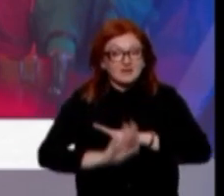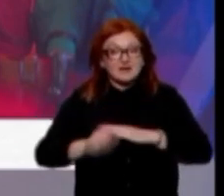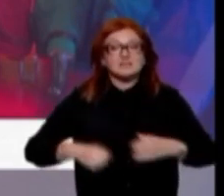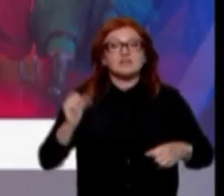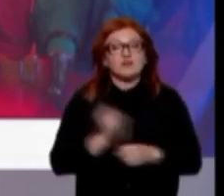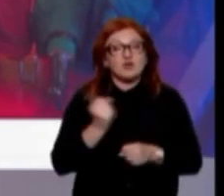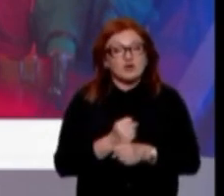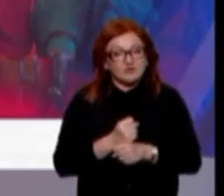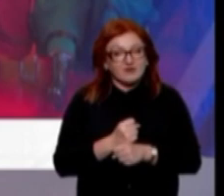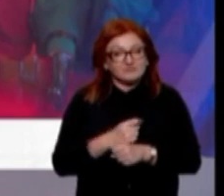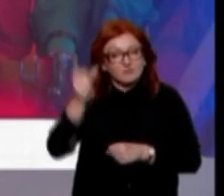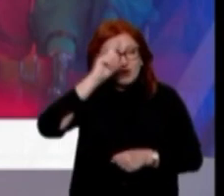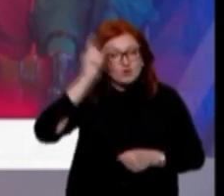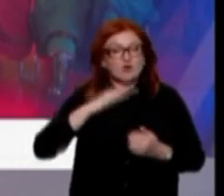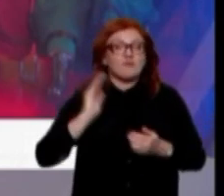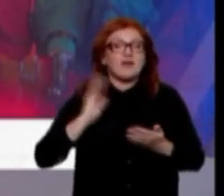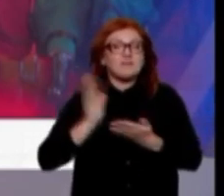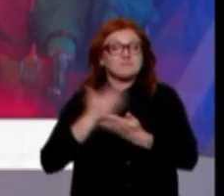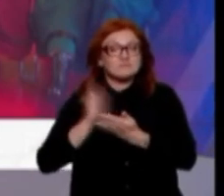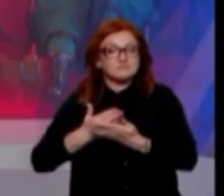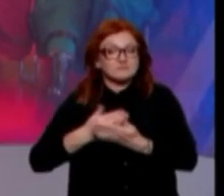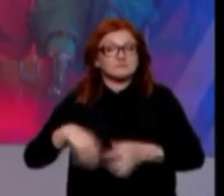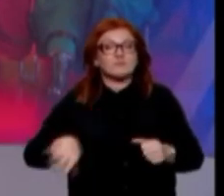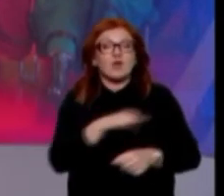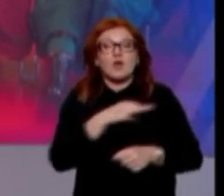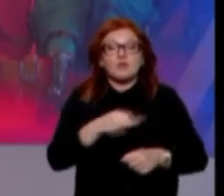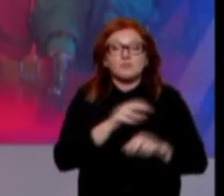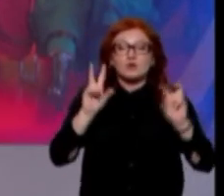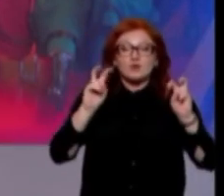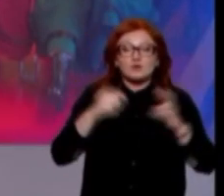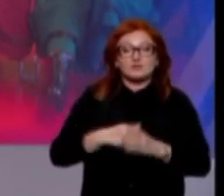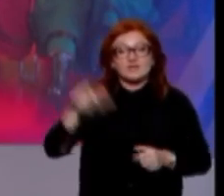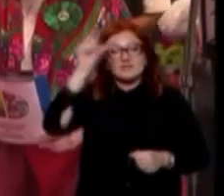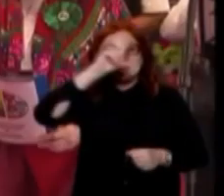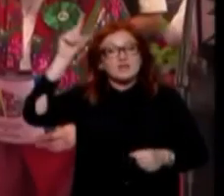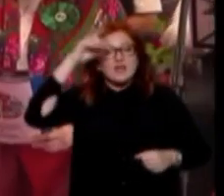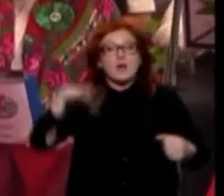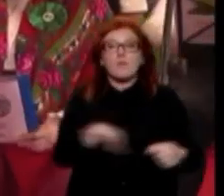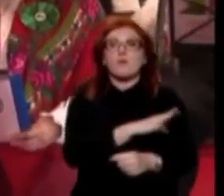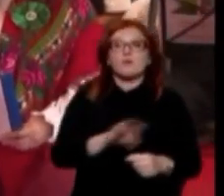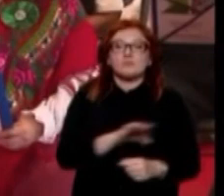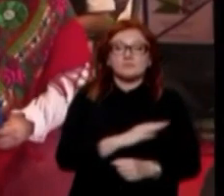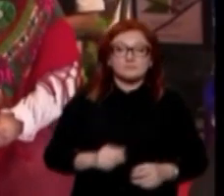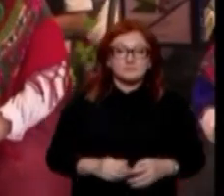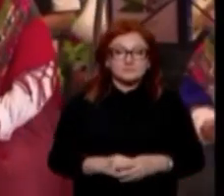twórczość ludową podczas przeglądu piosenki na ludową nutę. Justyna Szczubelek.